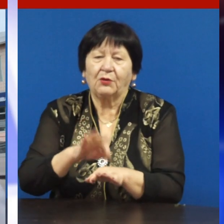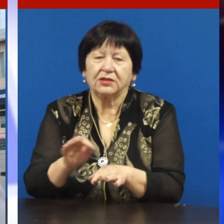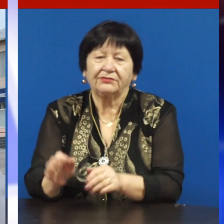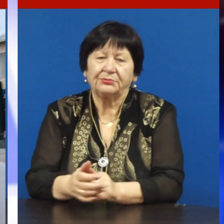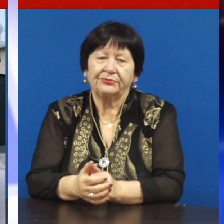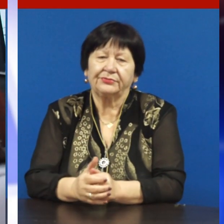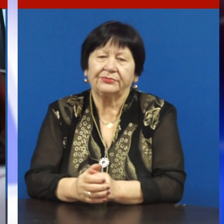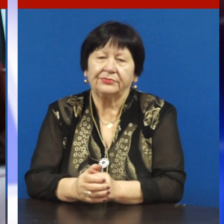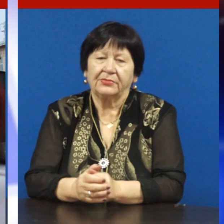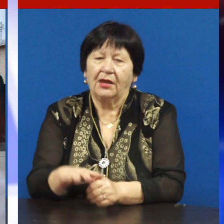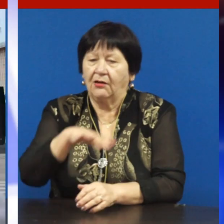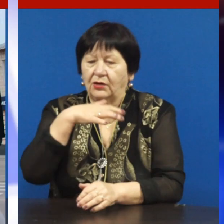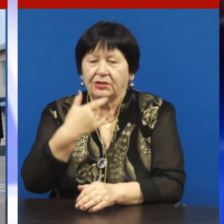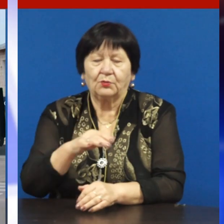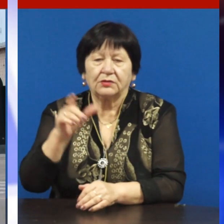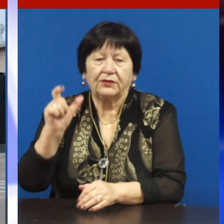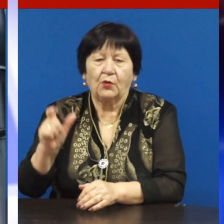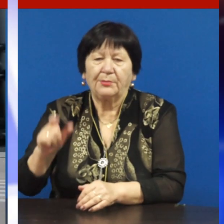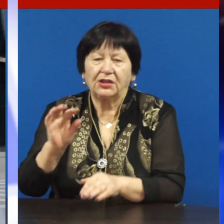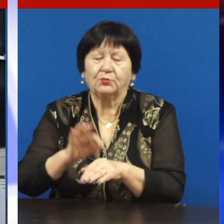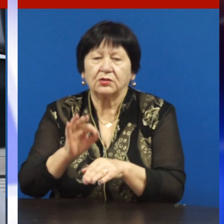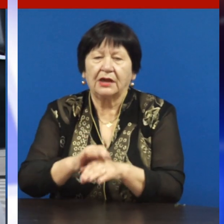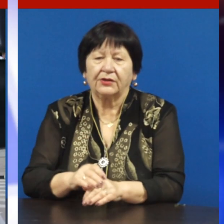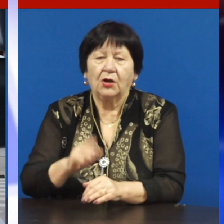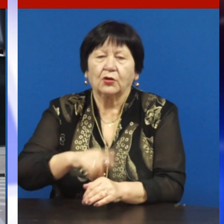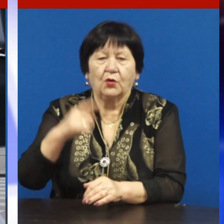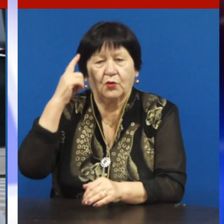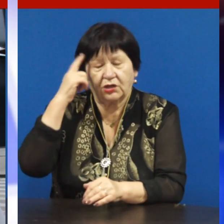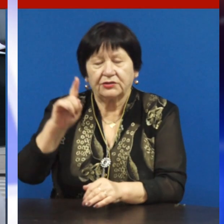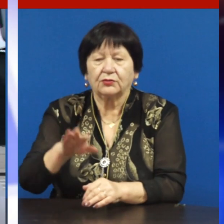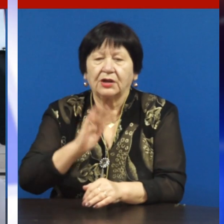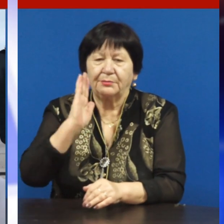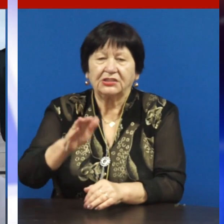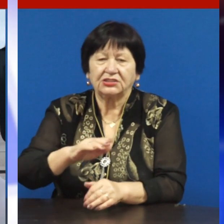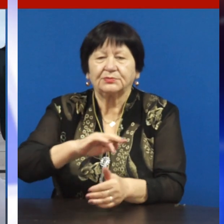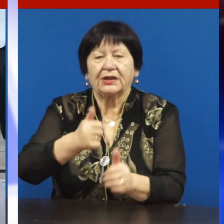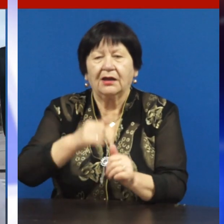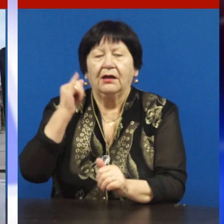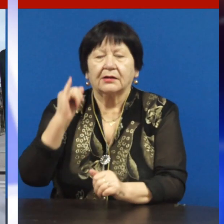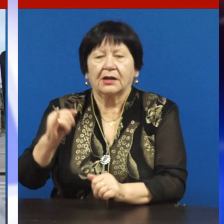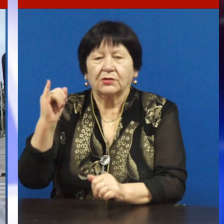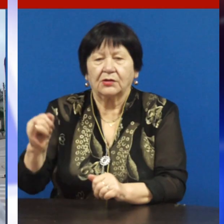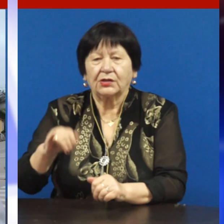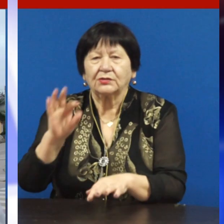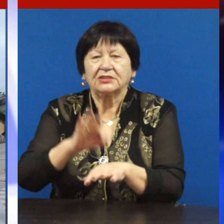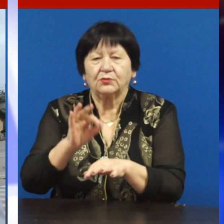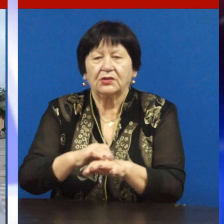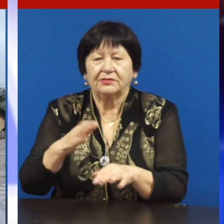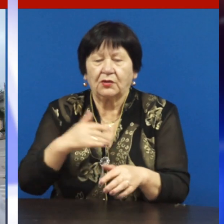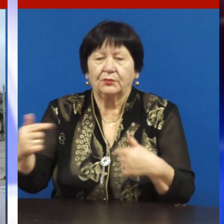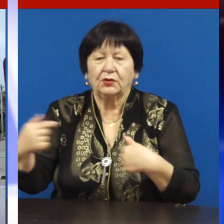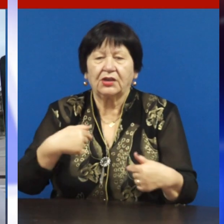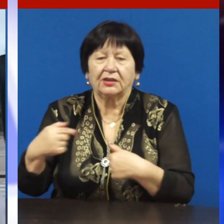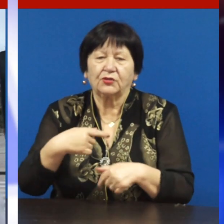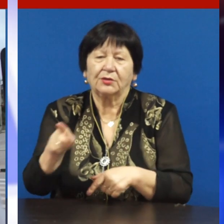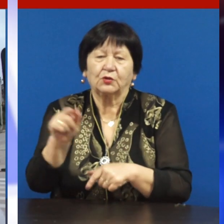îmbolnăvim î foarte mulți oameni bolnavi cu gândul că tot Mergem spre râu spre rău se îmbolnăvesc așa că noi ne chinuim cu